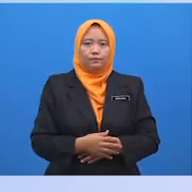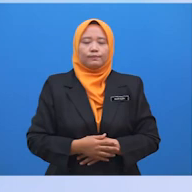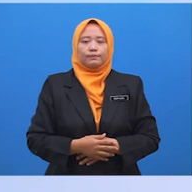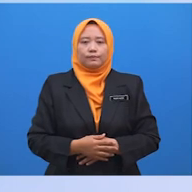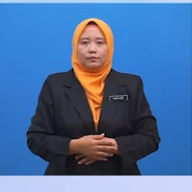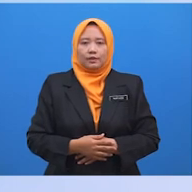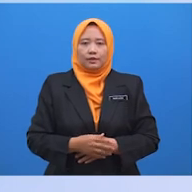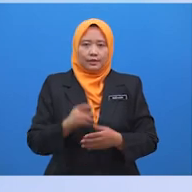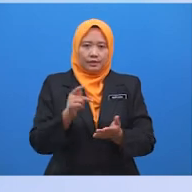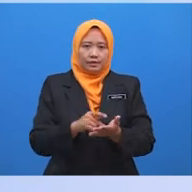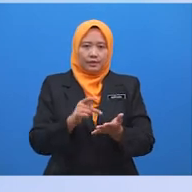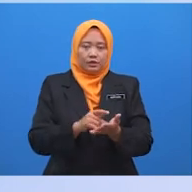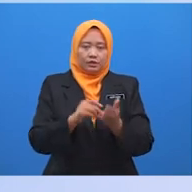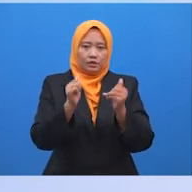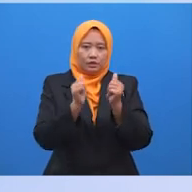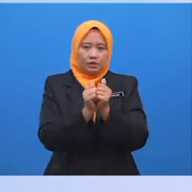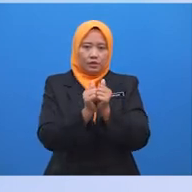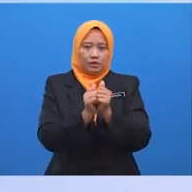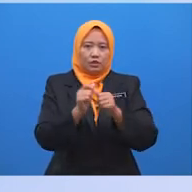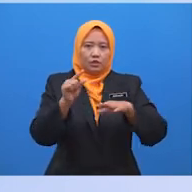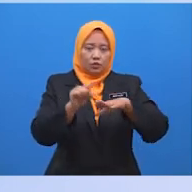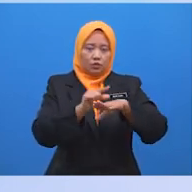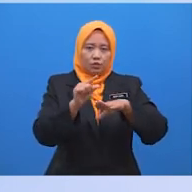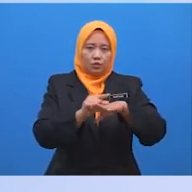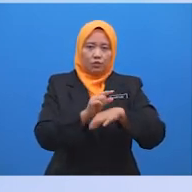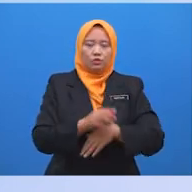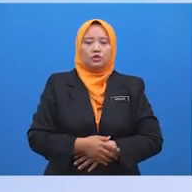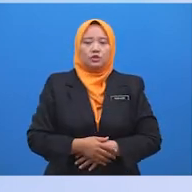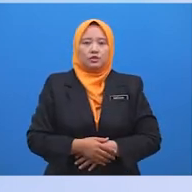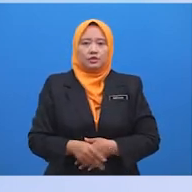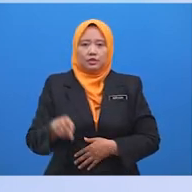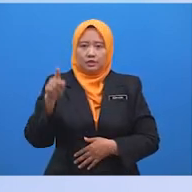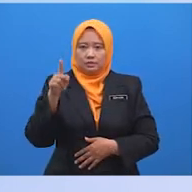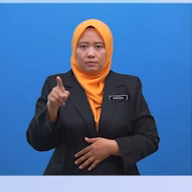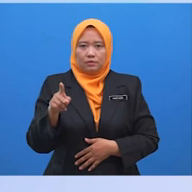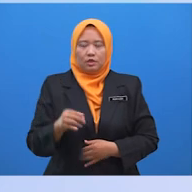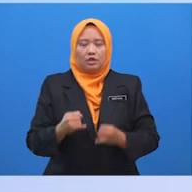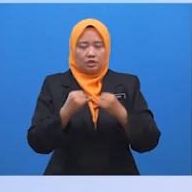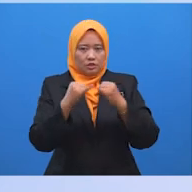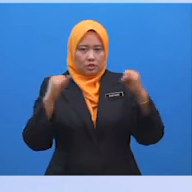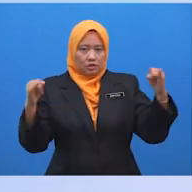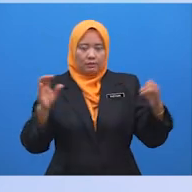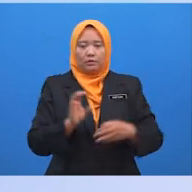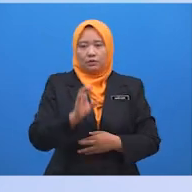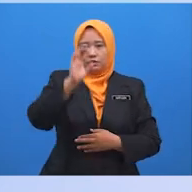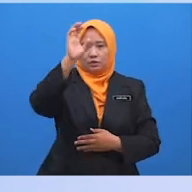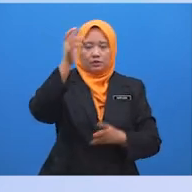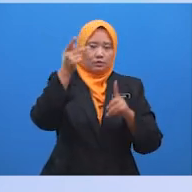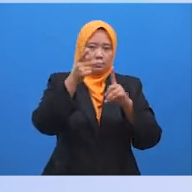dikira dengan menggunakan nisbah jarak mencancang kepada jarak